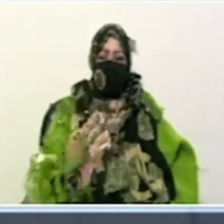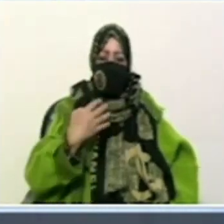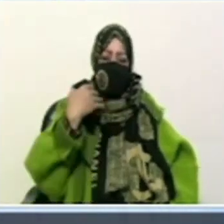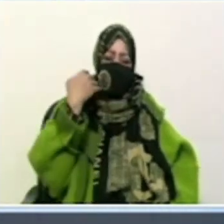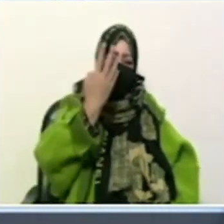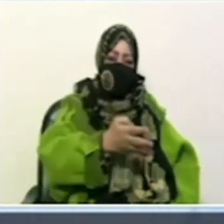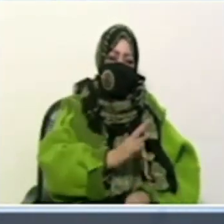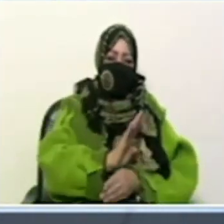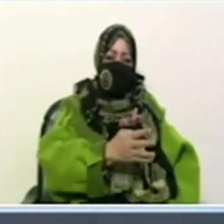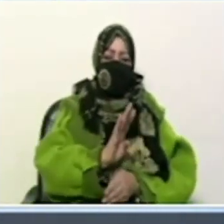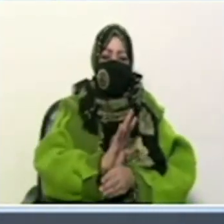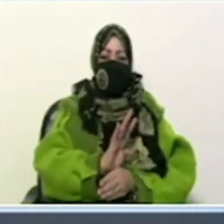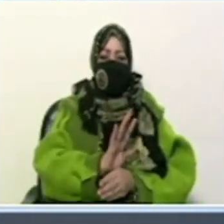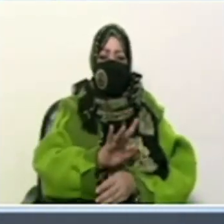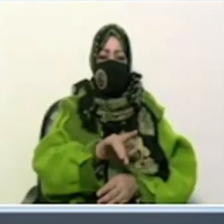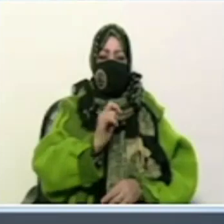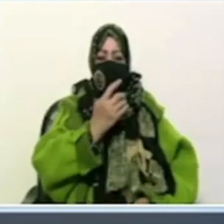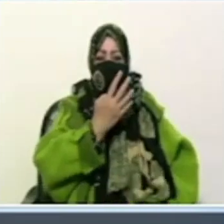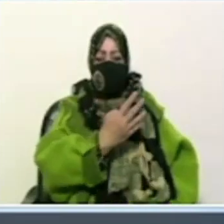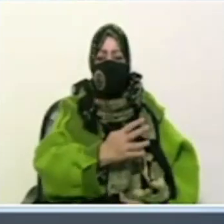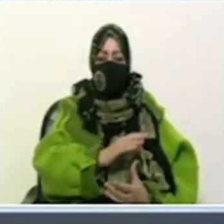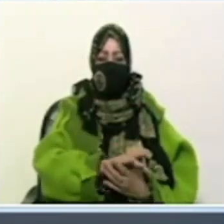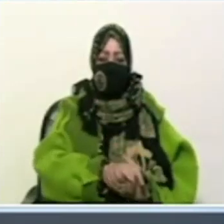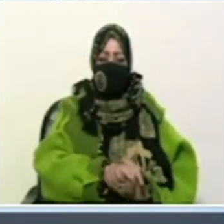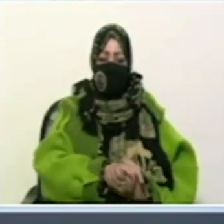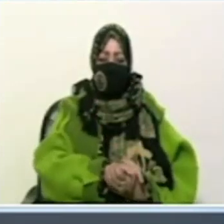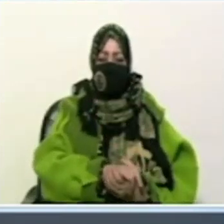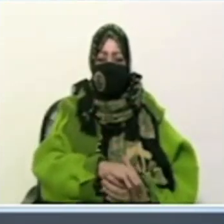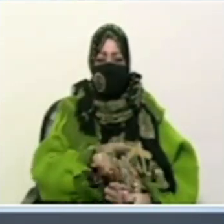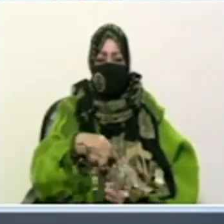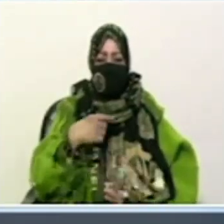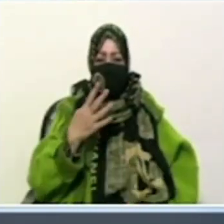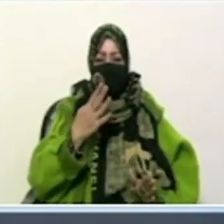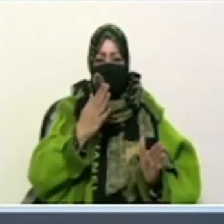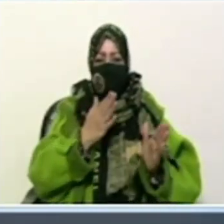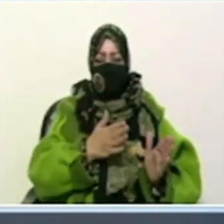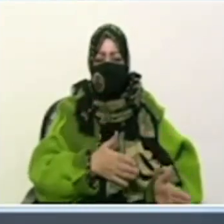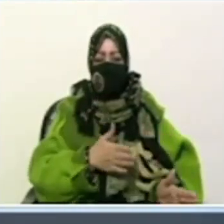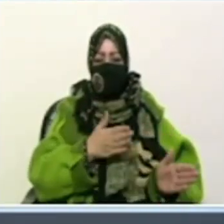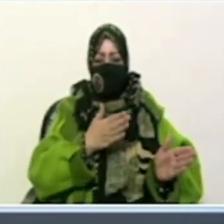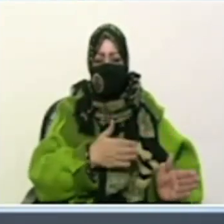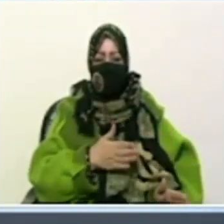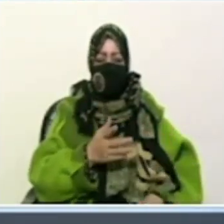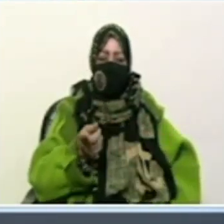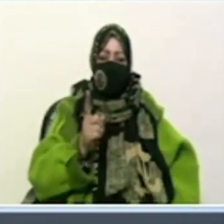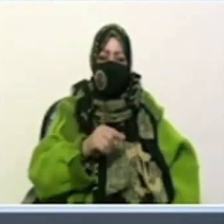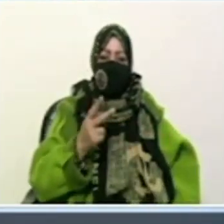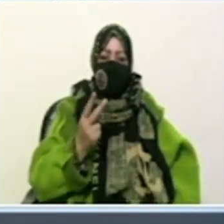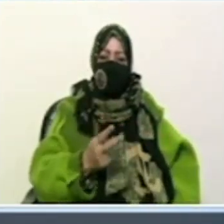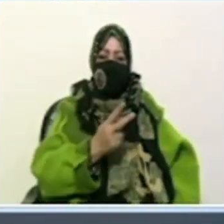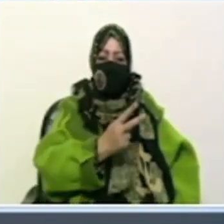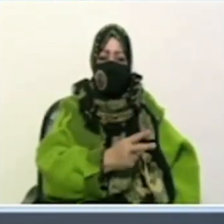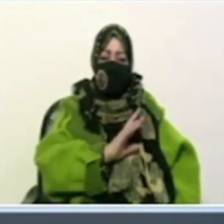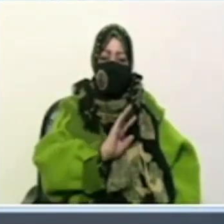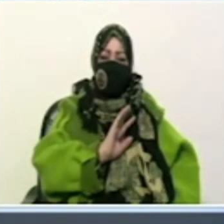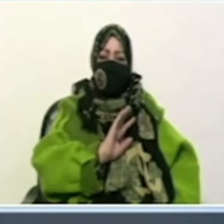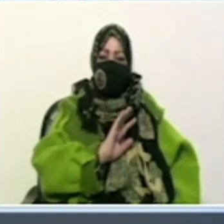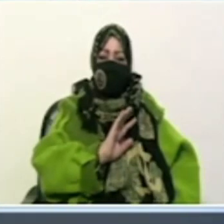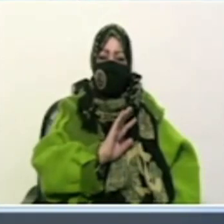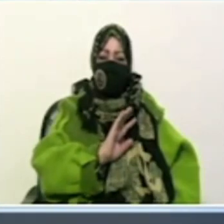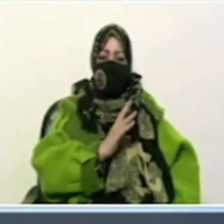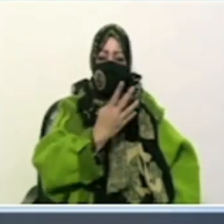تم، وهذا ما ورد عن النبي صلى الله عليه وسلم بفعله. وحتى لو زدت على هذا العدد فإن العدد ليس يعني